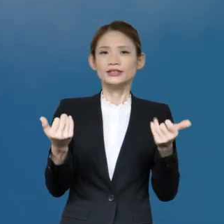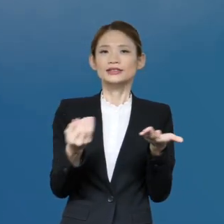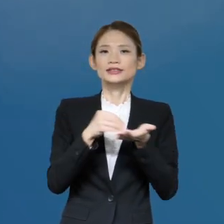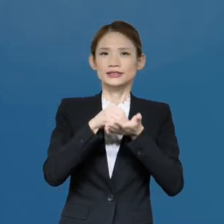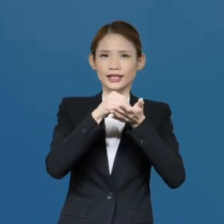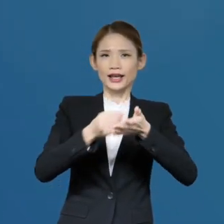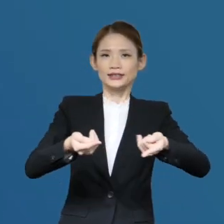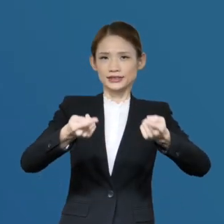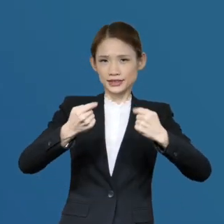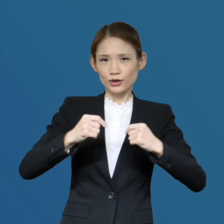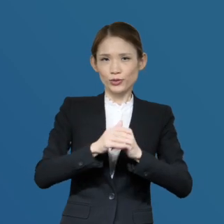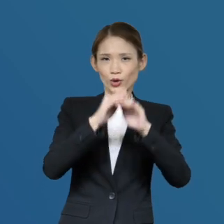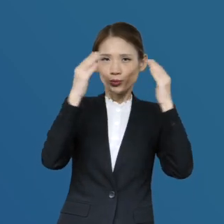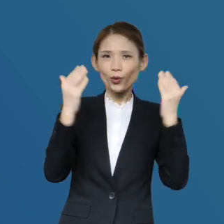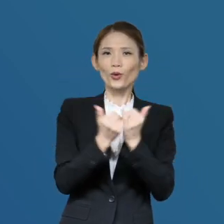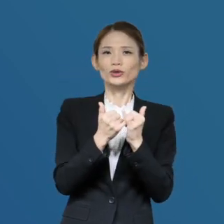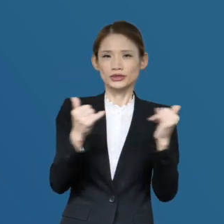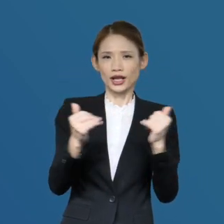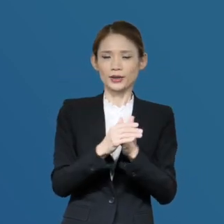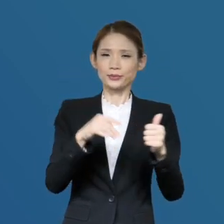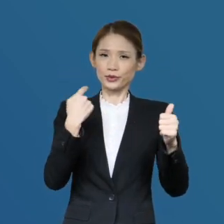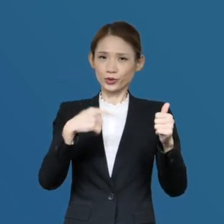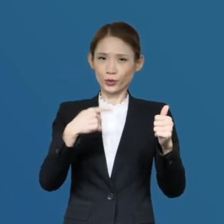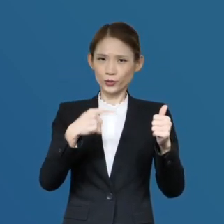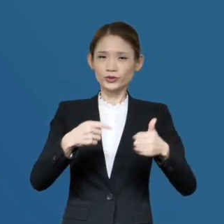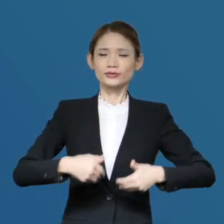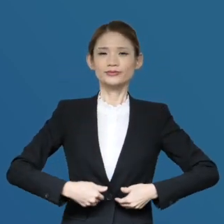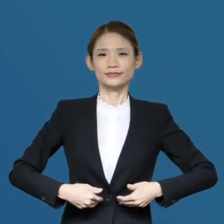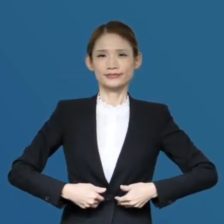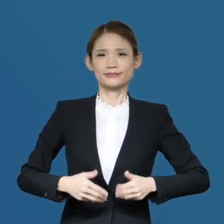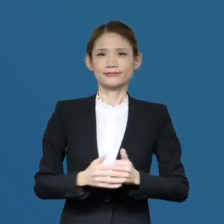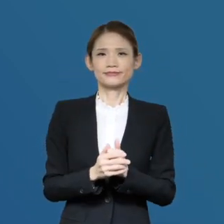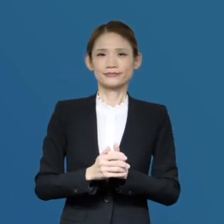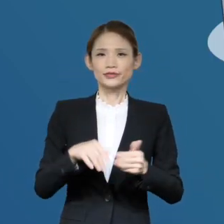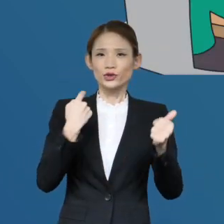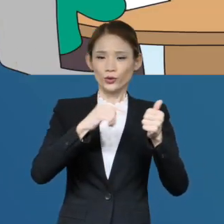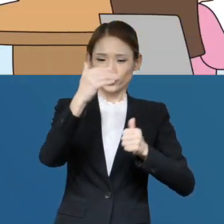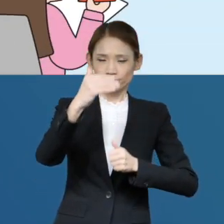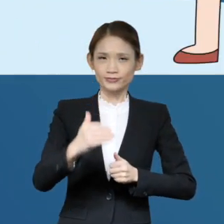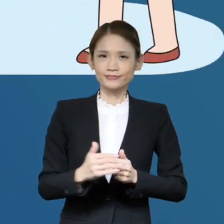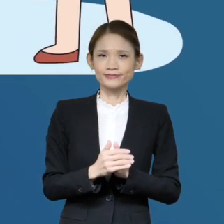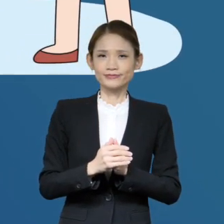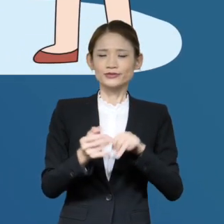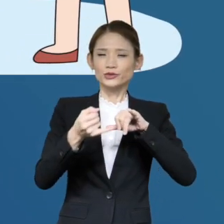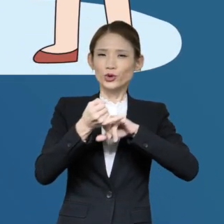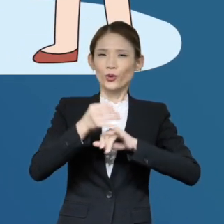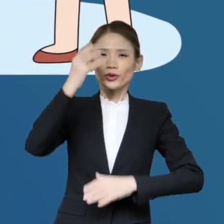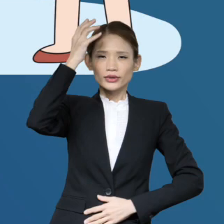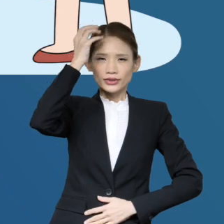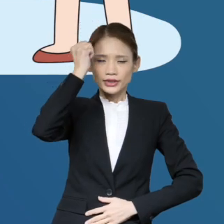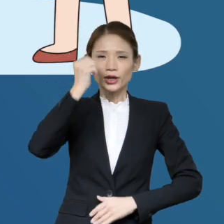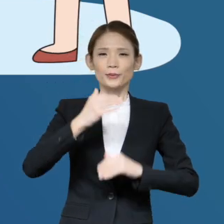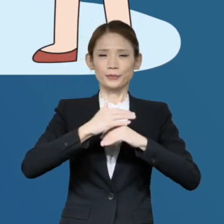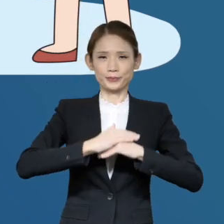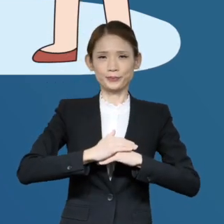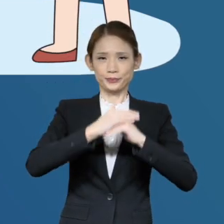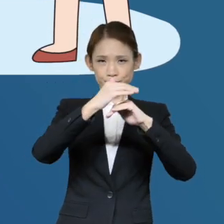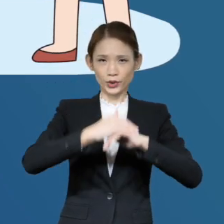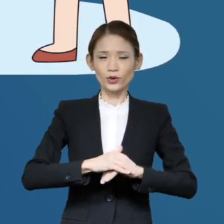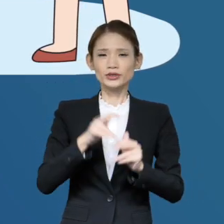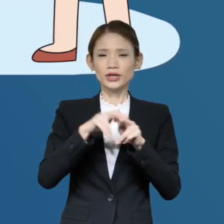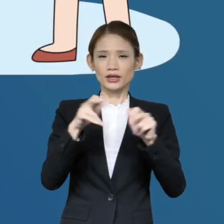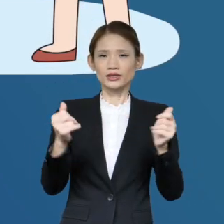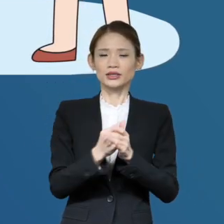장애인 일자리에 참여하는 모든 사람은 교육을 받습니다. 교육 내용은 꼭 알아야 하는 장애인